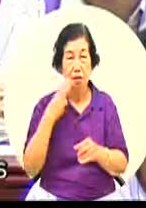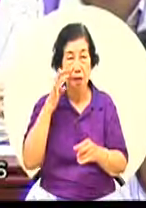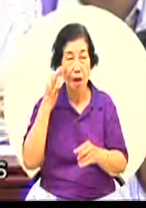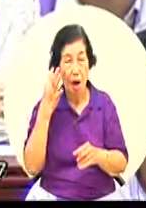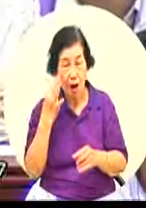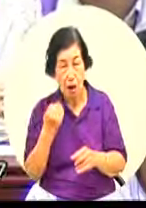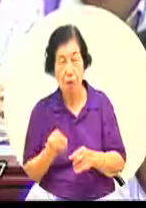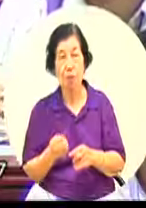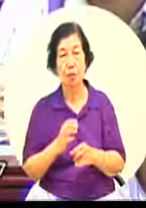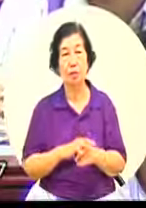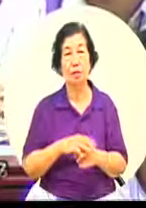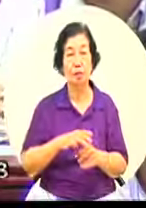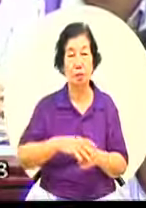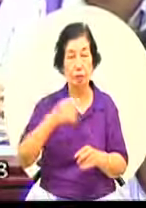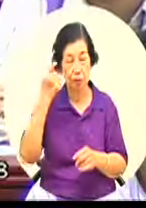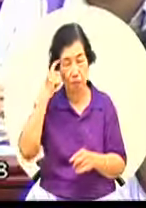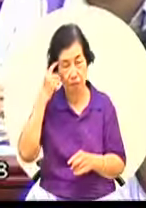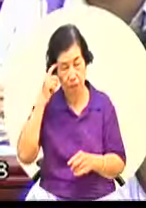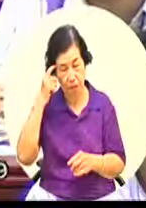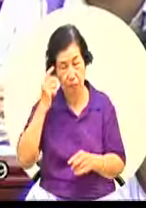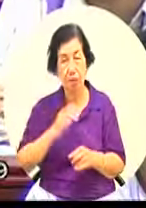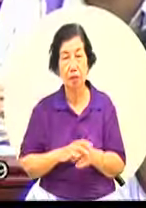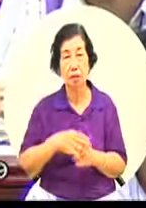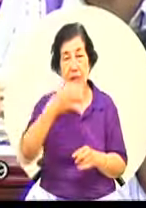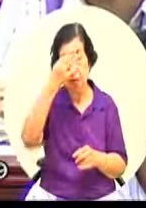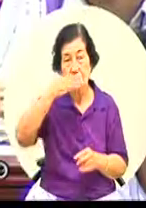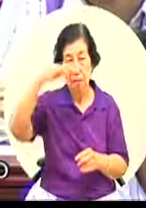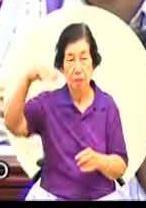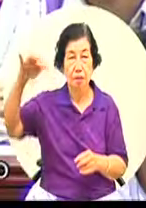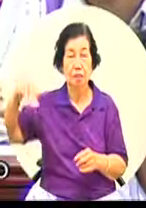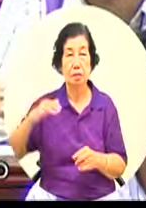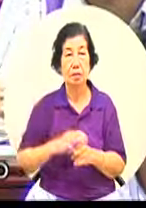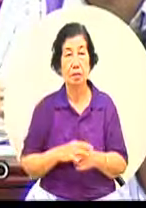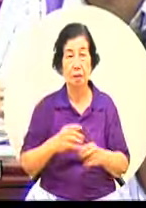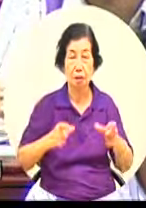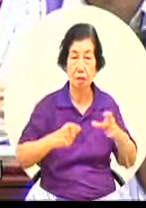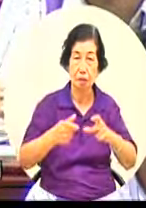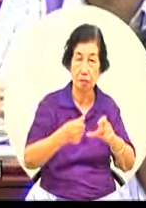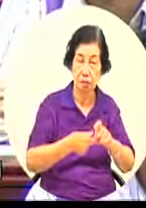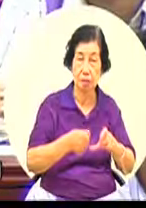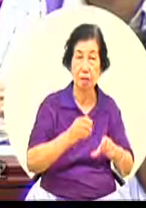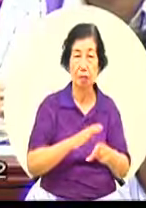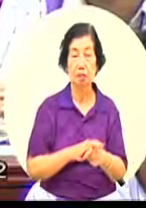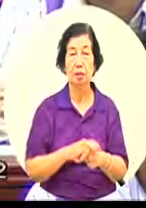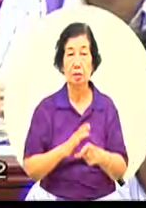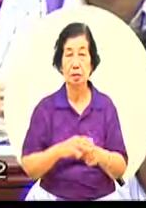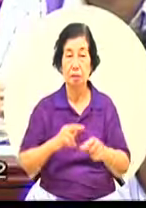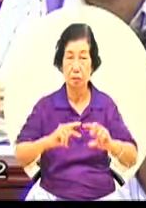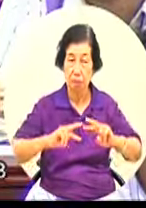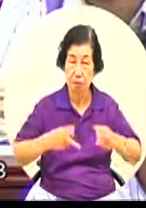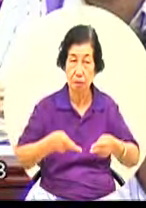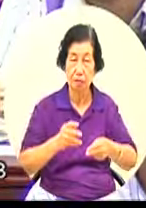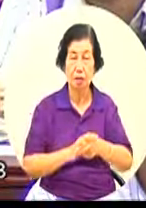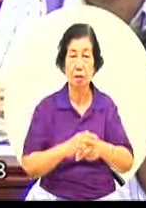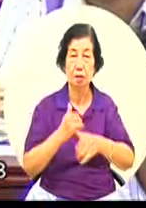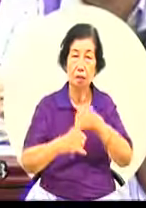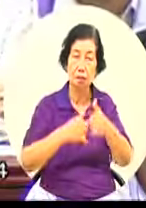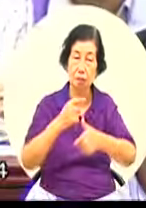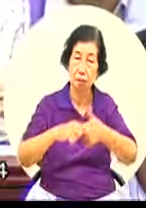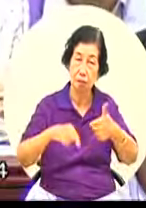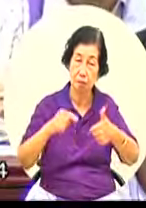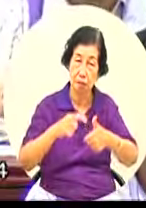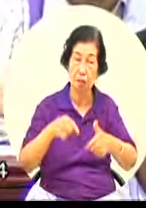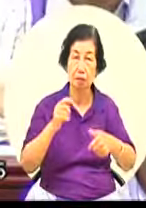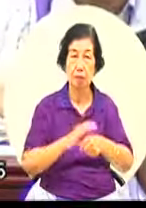考这个凤山运动园区要怎么活化。那我们从整个台湾的整个这个各个运动设施的比较，我这边我觉